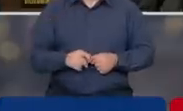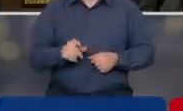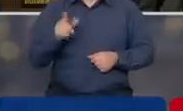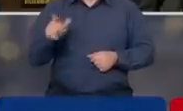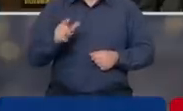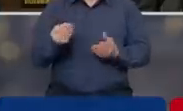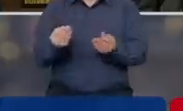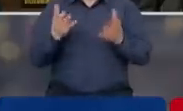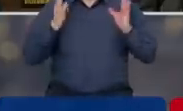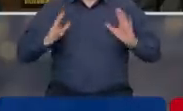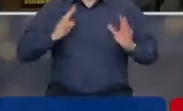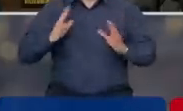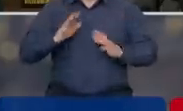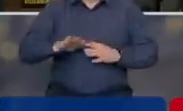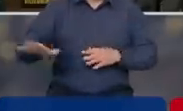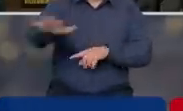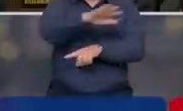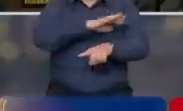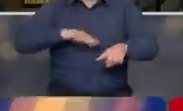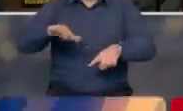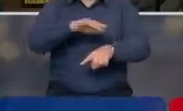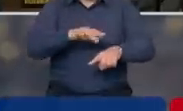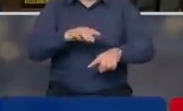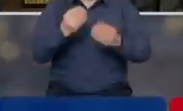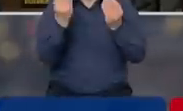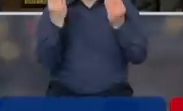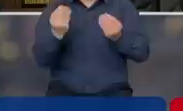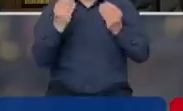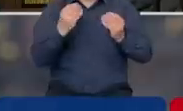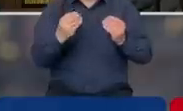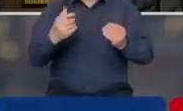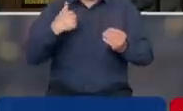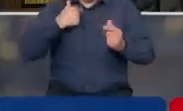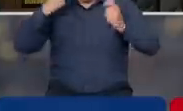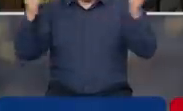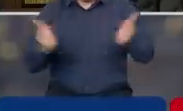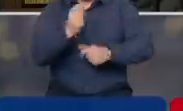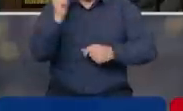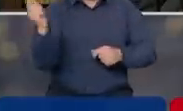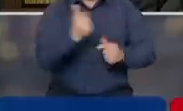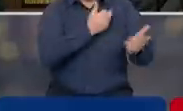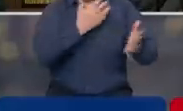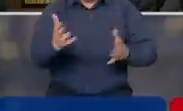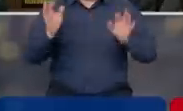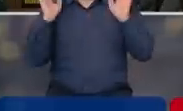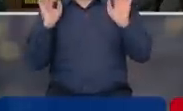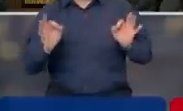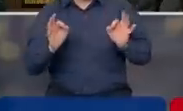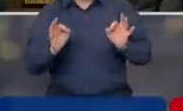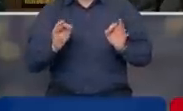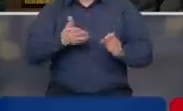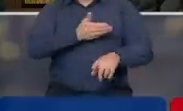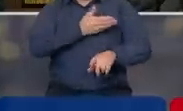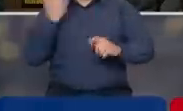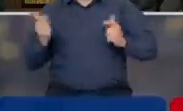przyrodniczo tereny rzeczywiście były zagrożone co najcenniejsze przewodniczącą obszary parku natomiast w tym momencie tego